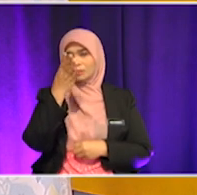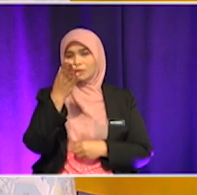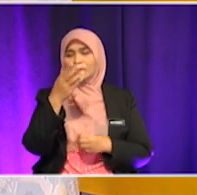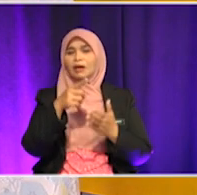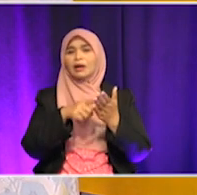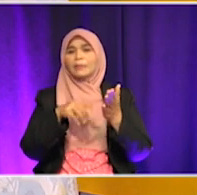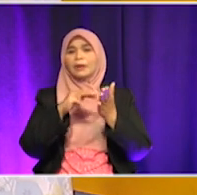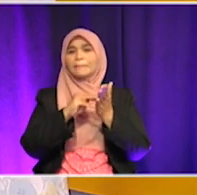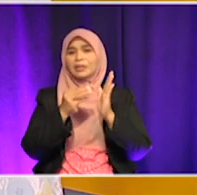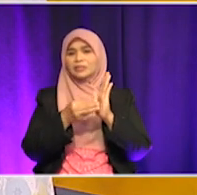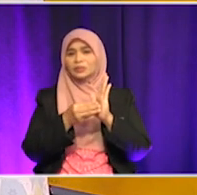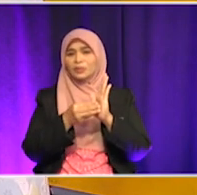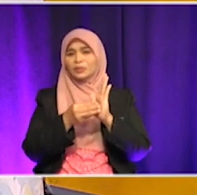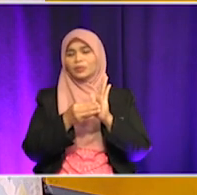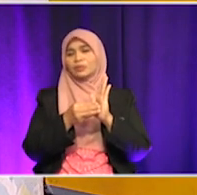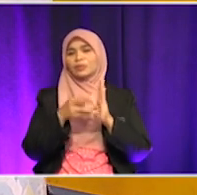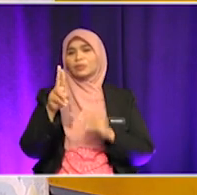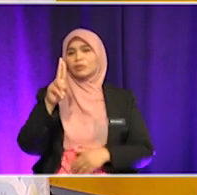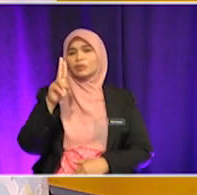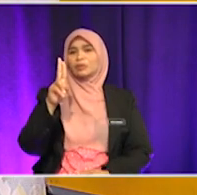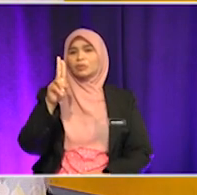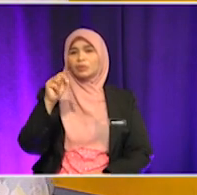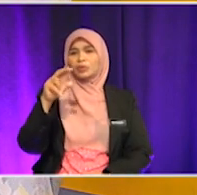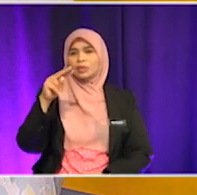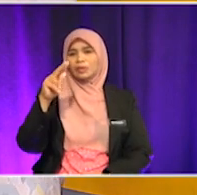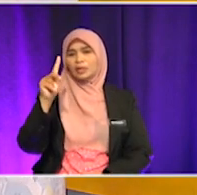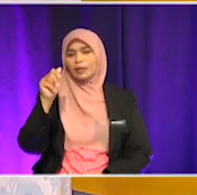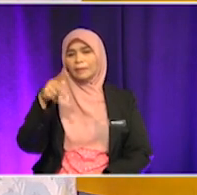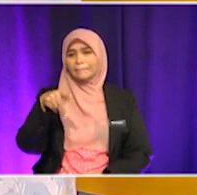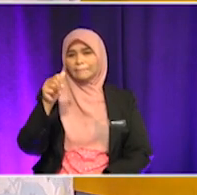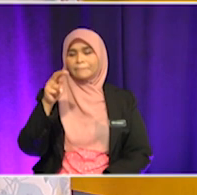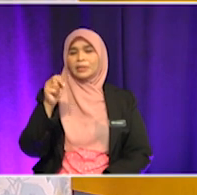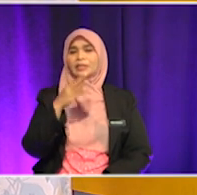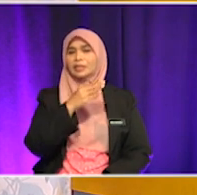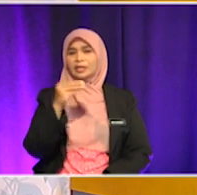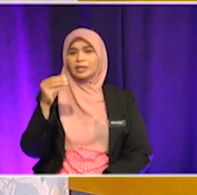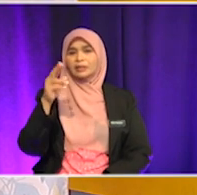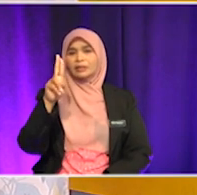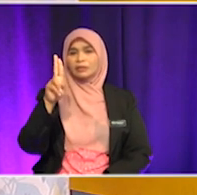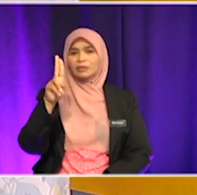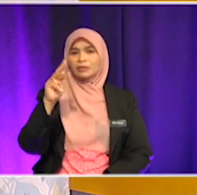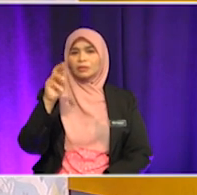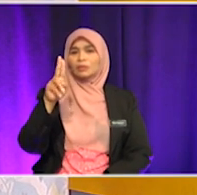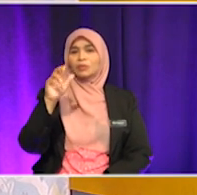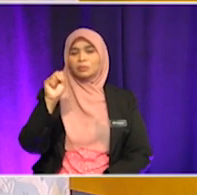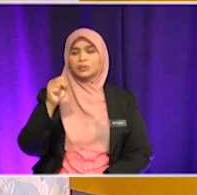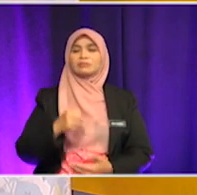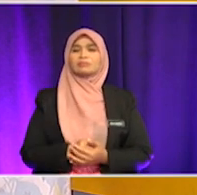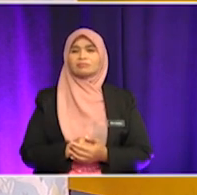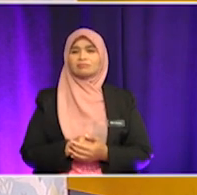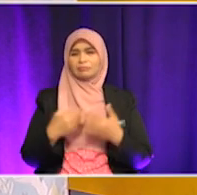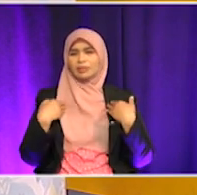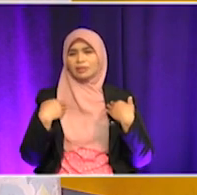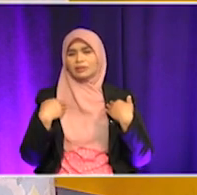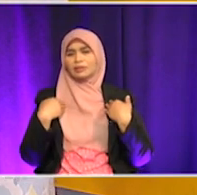di antara ungkapan algebra dan juga rumus algebra sebab kebiasaannya ramai yang murid dia akan terkeliru di